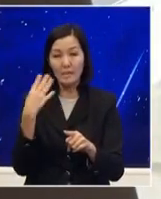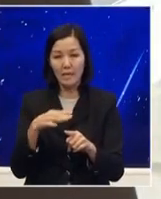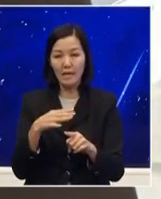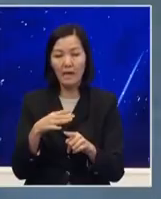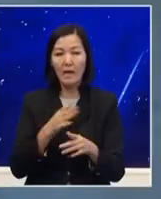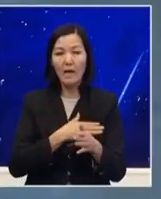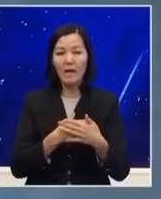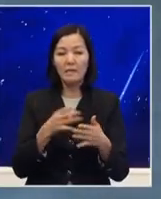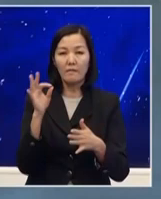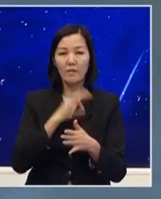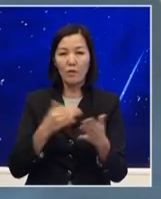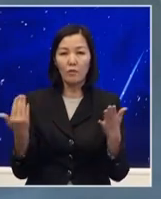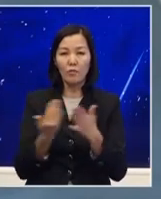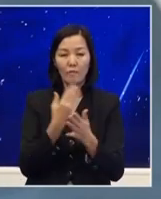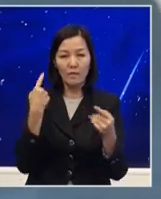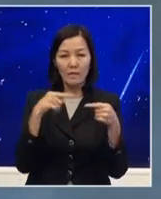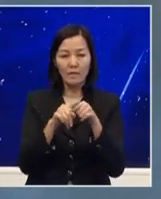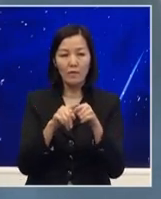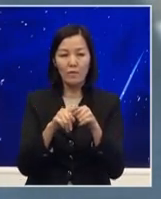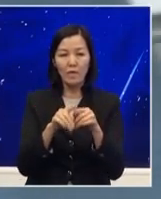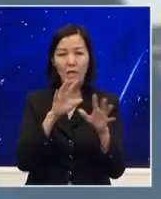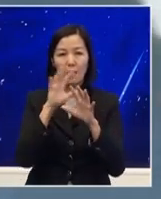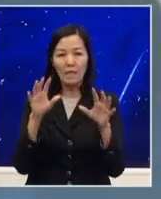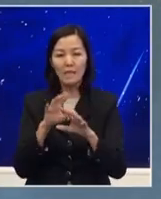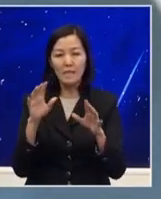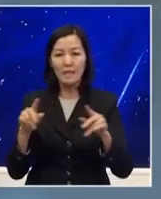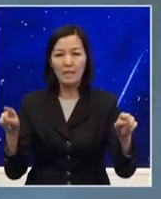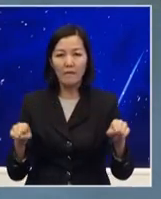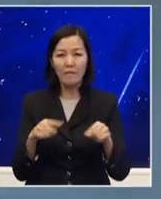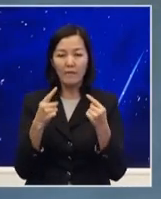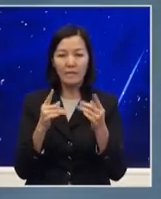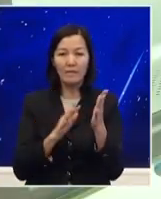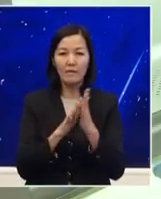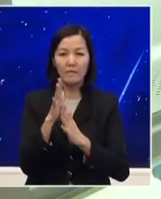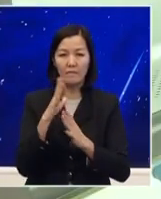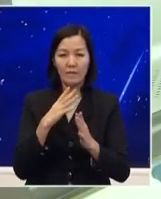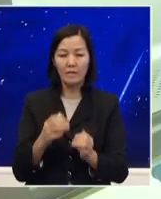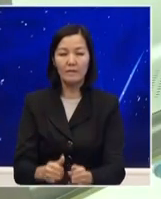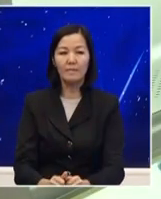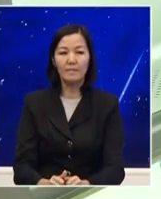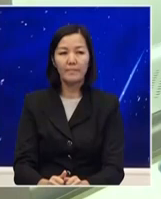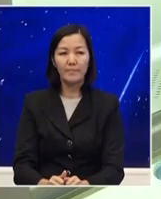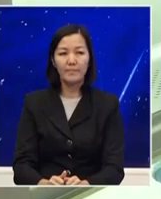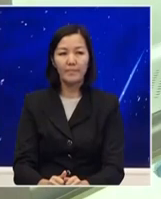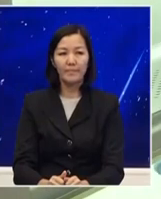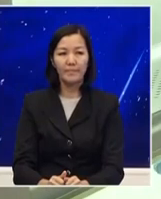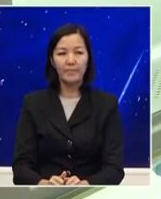активно применяются инновационные агротехнологии для сохранения и восстановления плодовых культур.